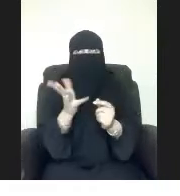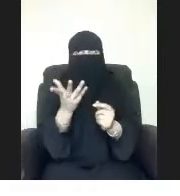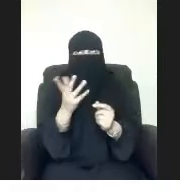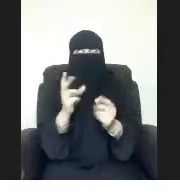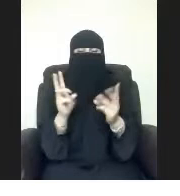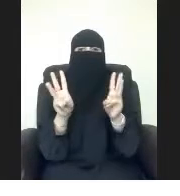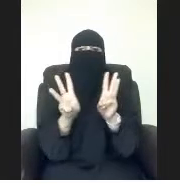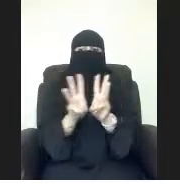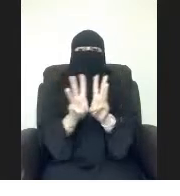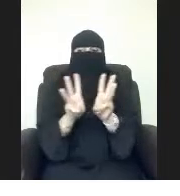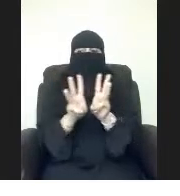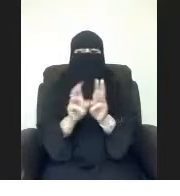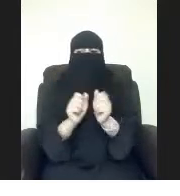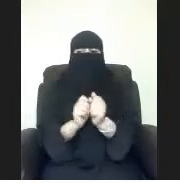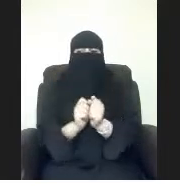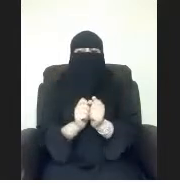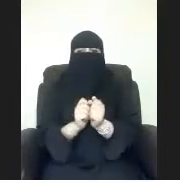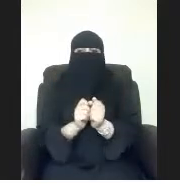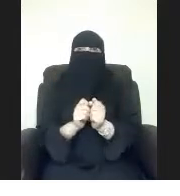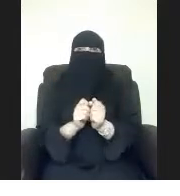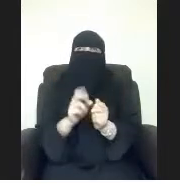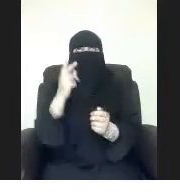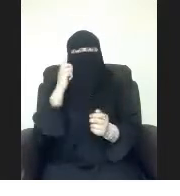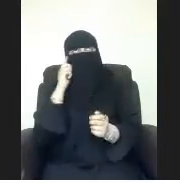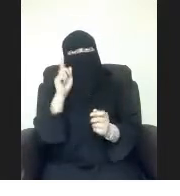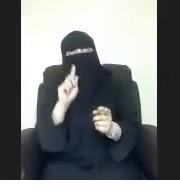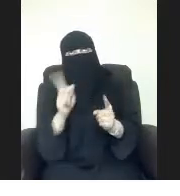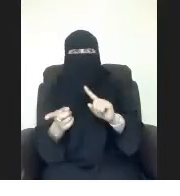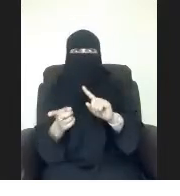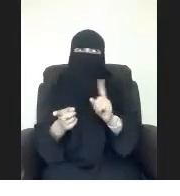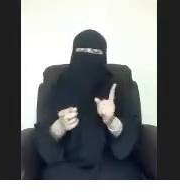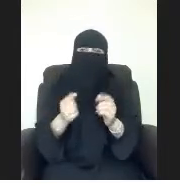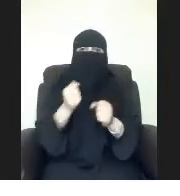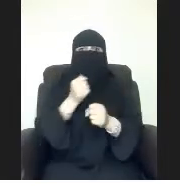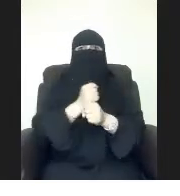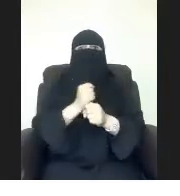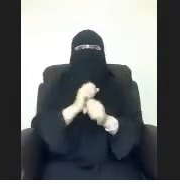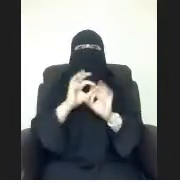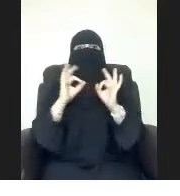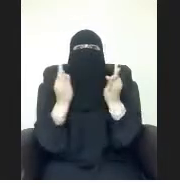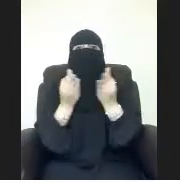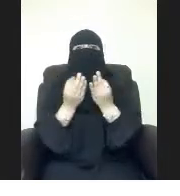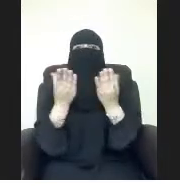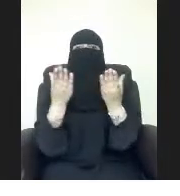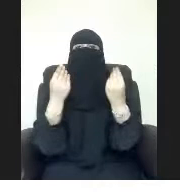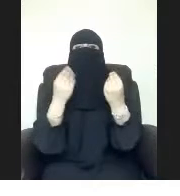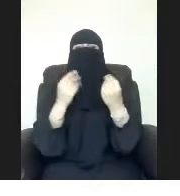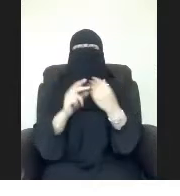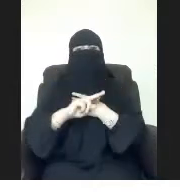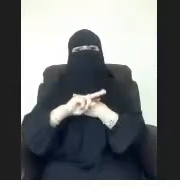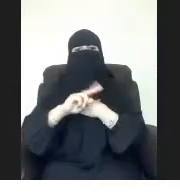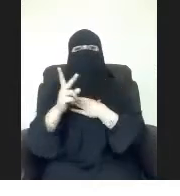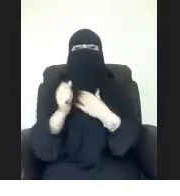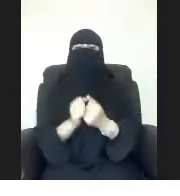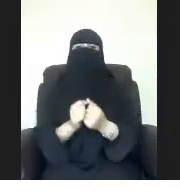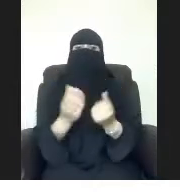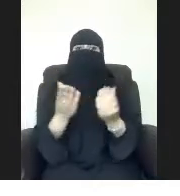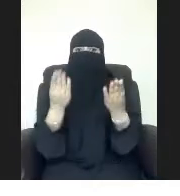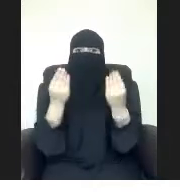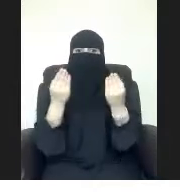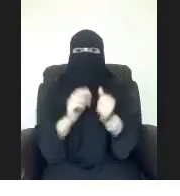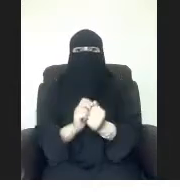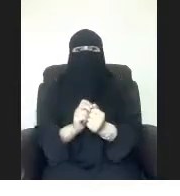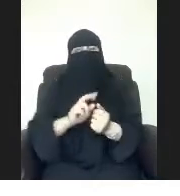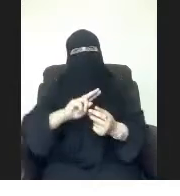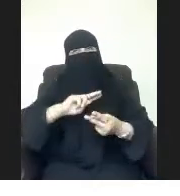على أساس يعطي المعلم والمؤسسة التعليمية دوراً أكبر، هو تعلم إلكتروني تغيرت فلسفة التعليم، تغيرت